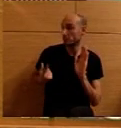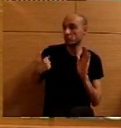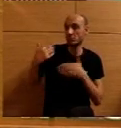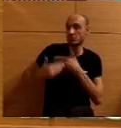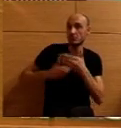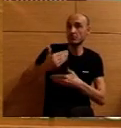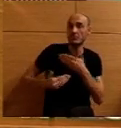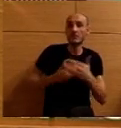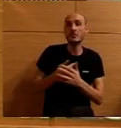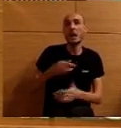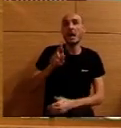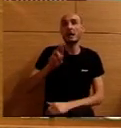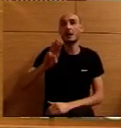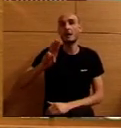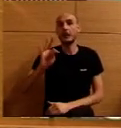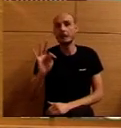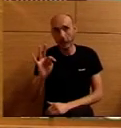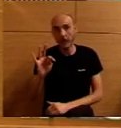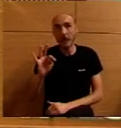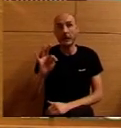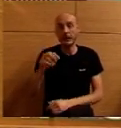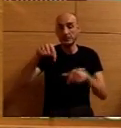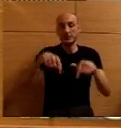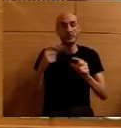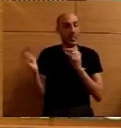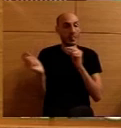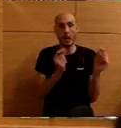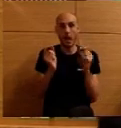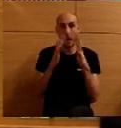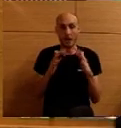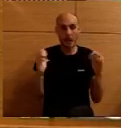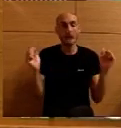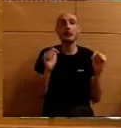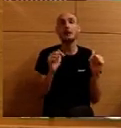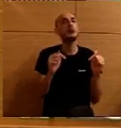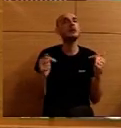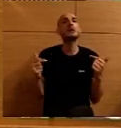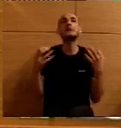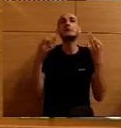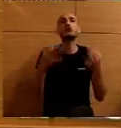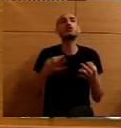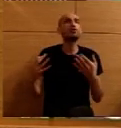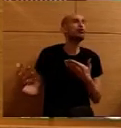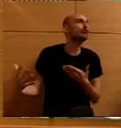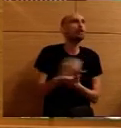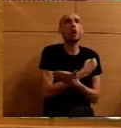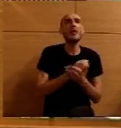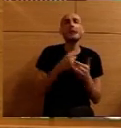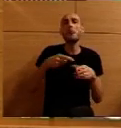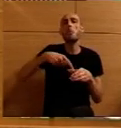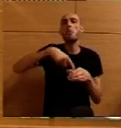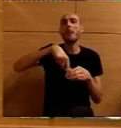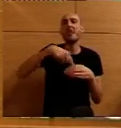la RPT ha vingut a este plenari, en totes s'ha obert a les places a altres administracions. Això és una